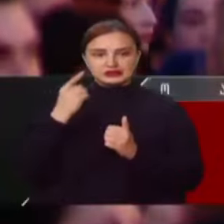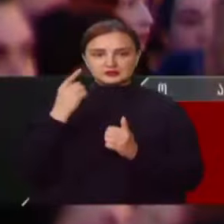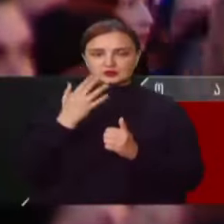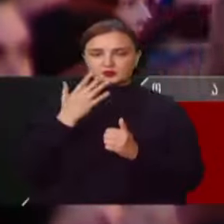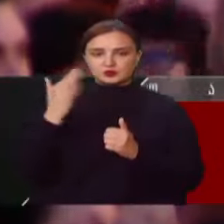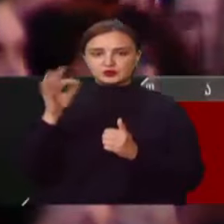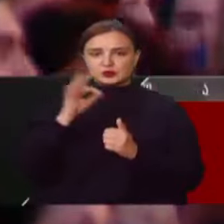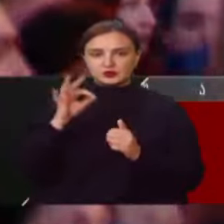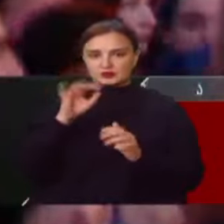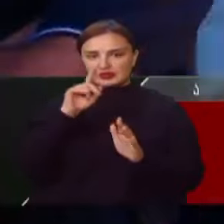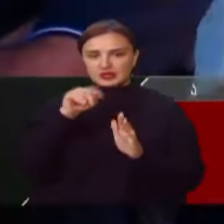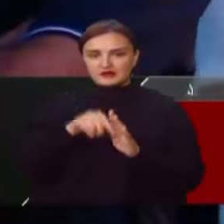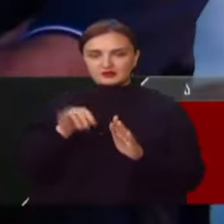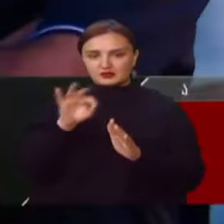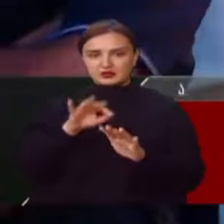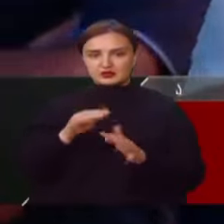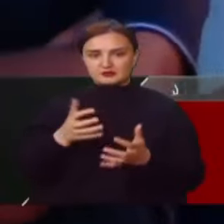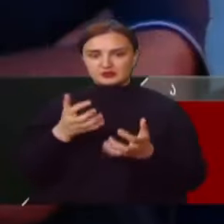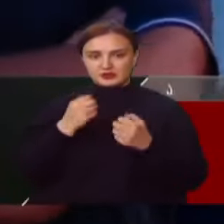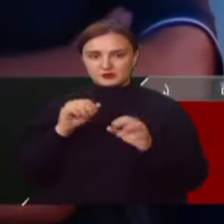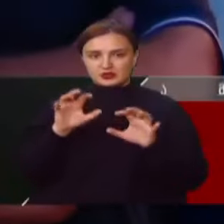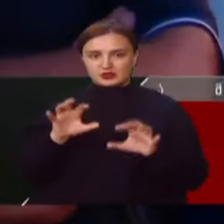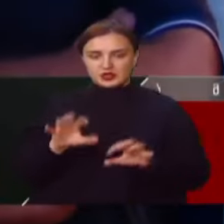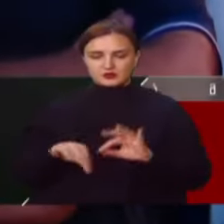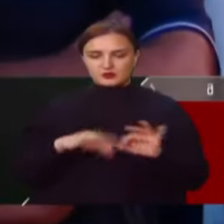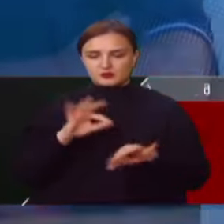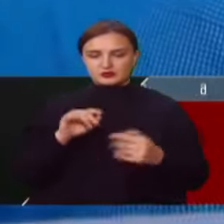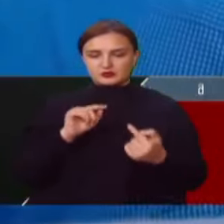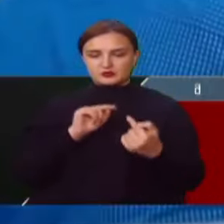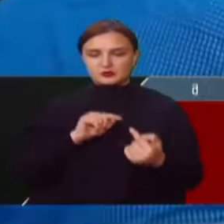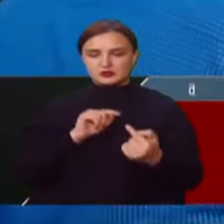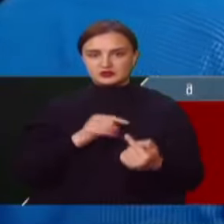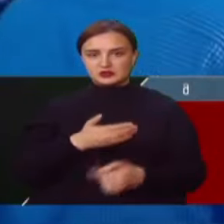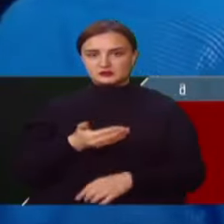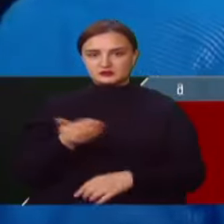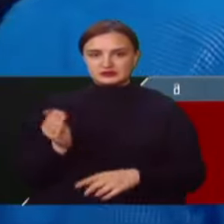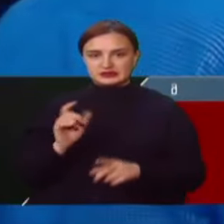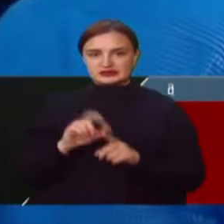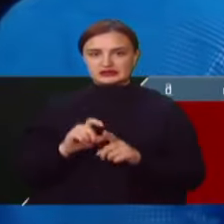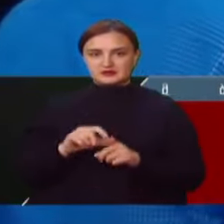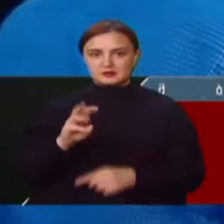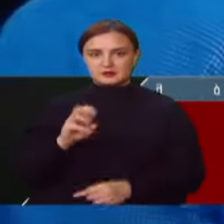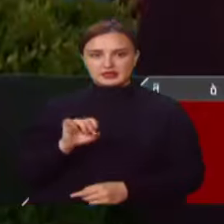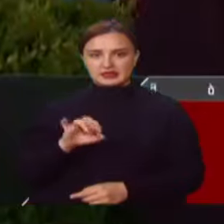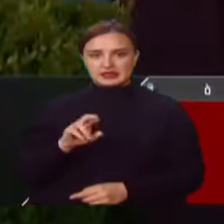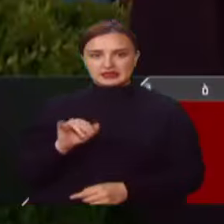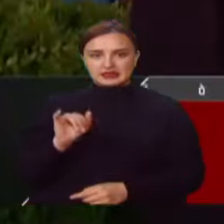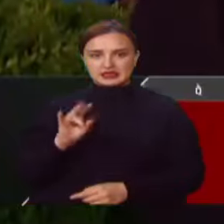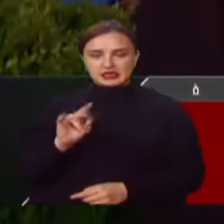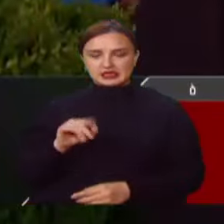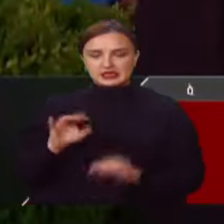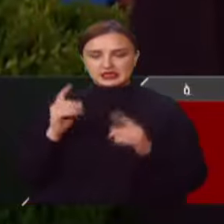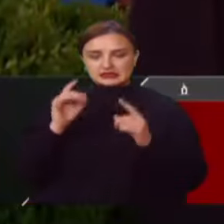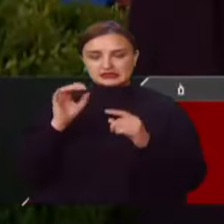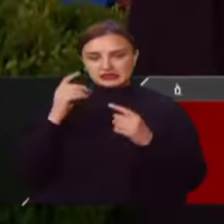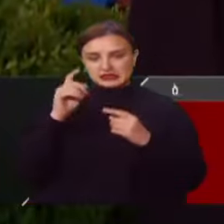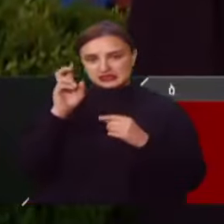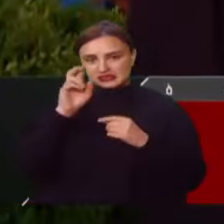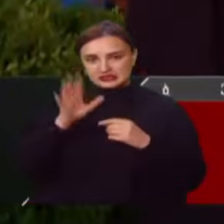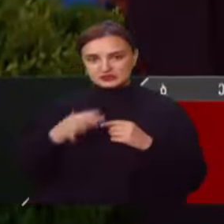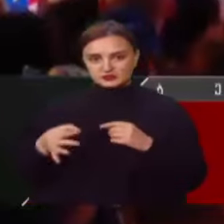გავლენების გამჭვირვალობის შესახებ მიღებული კანონპროექტის მოწინააღმდეგეების მხრიდან სიტყვა მაიდანი, მათ შორის არასამთავრობო